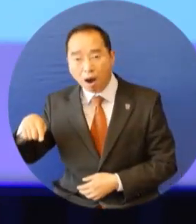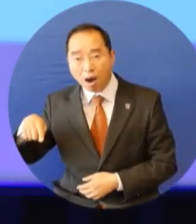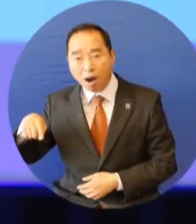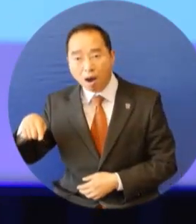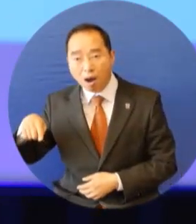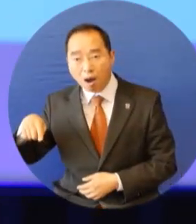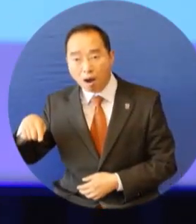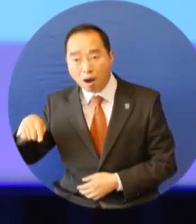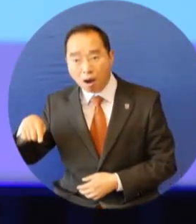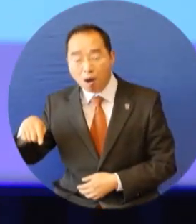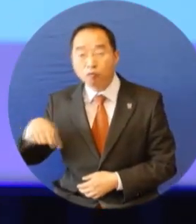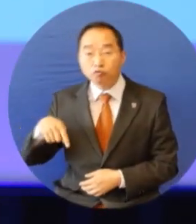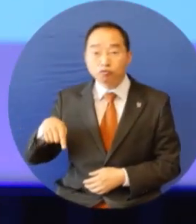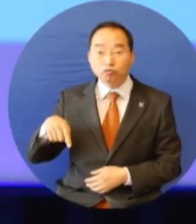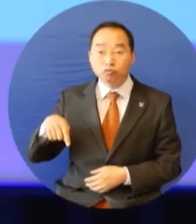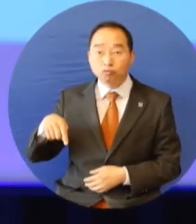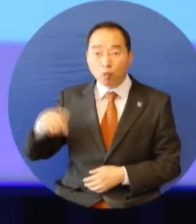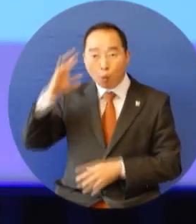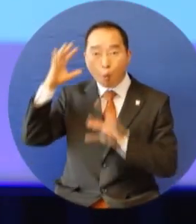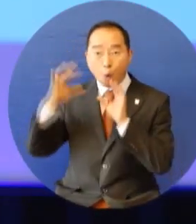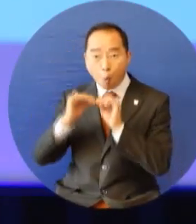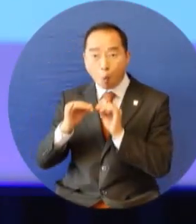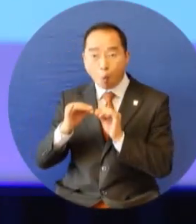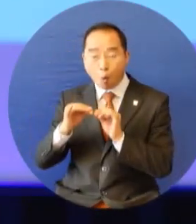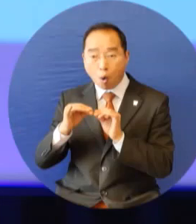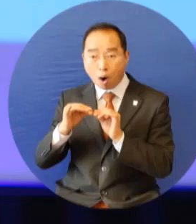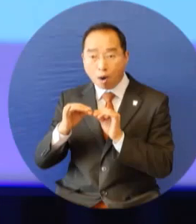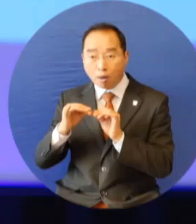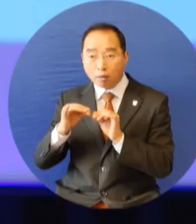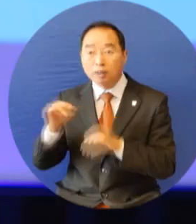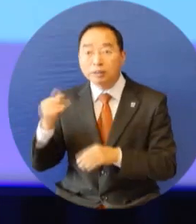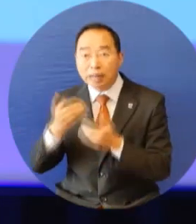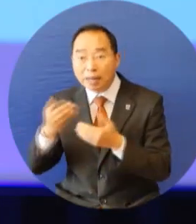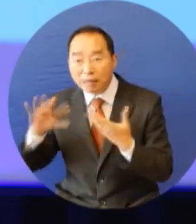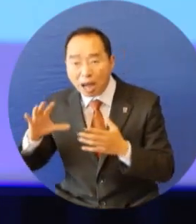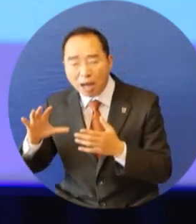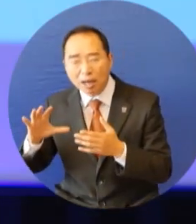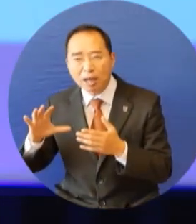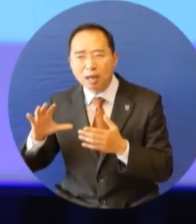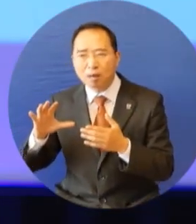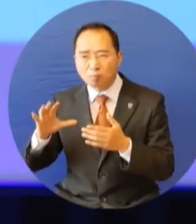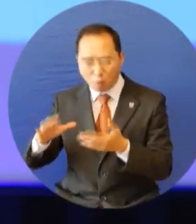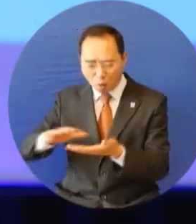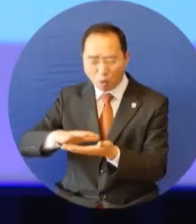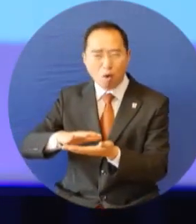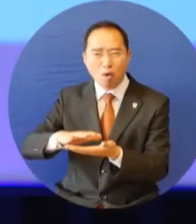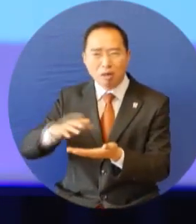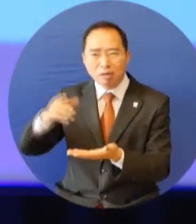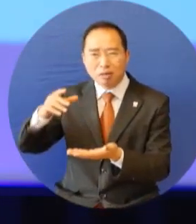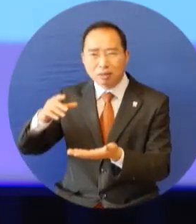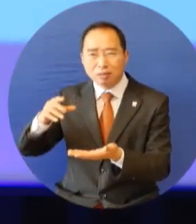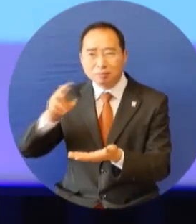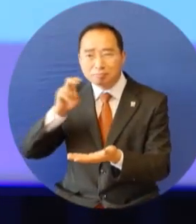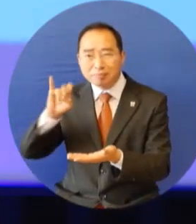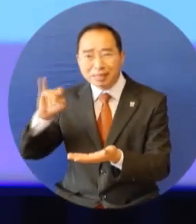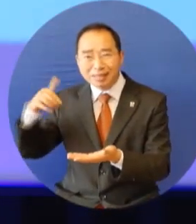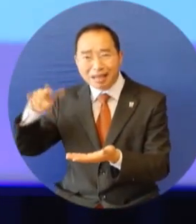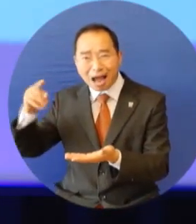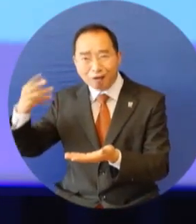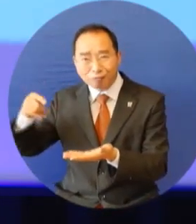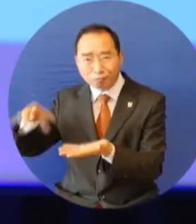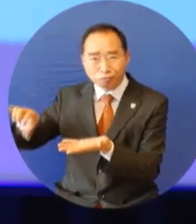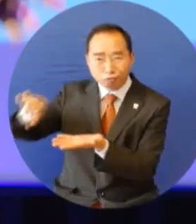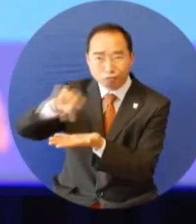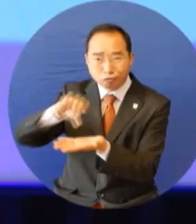다 공유해, 3개가 다. 이 사람들은 뭐 우리나라의 밀전병처럼 뭐 그것도 비슷하게 그렇게 만들어 먹기도 하고